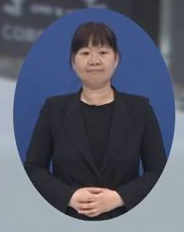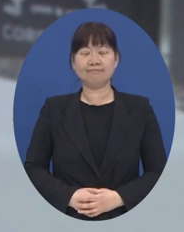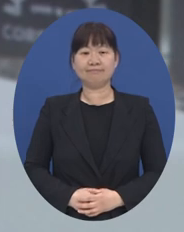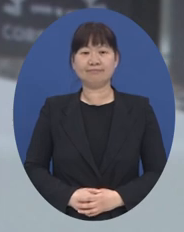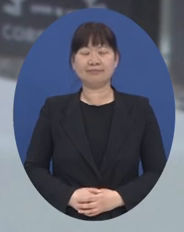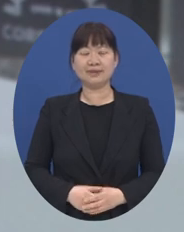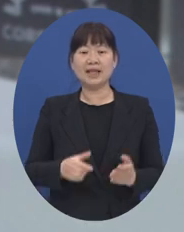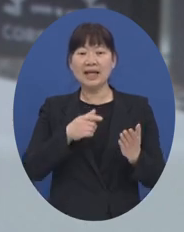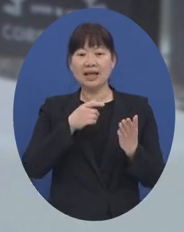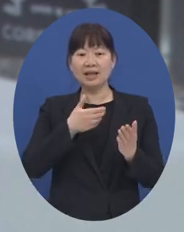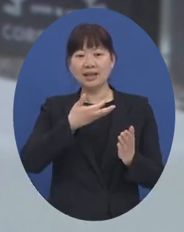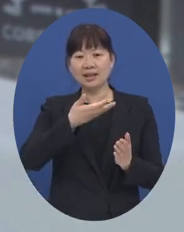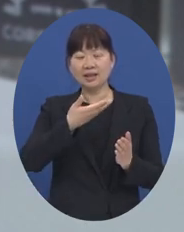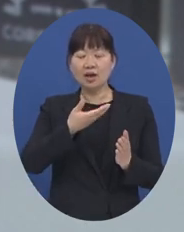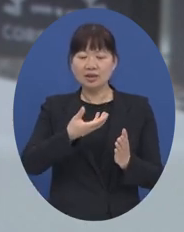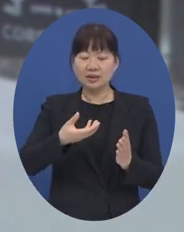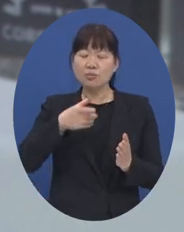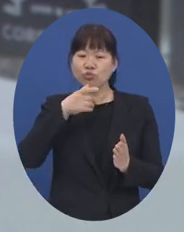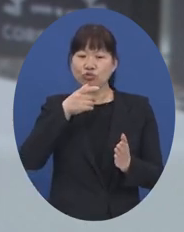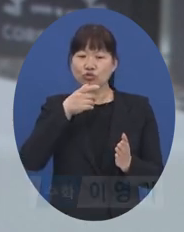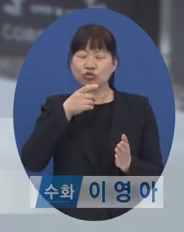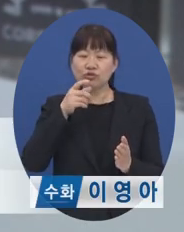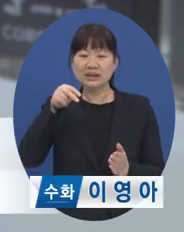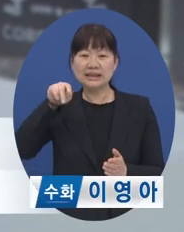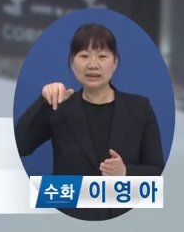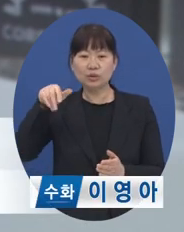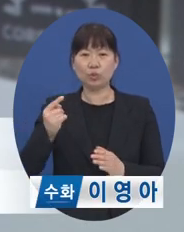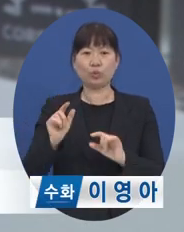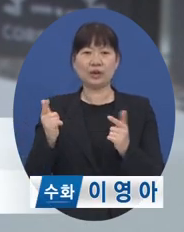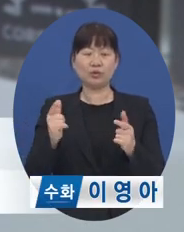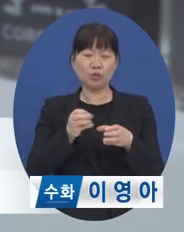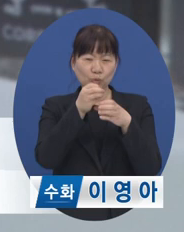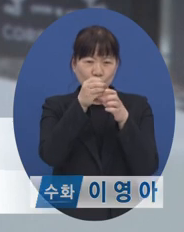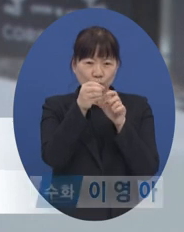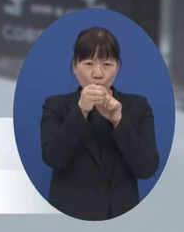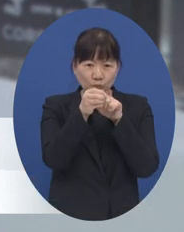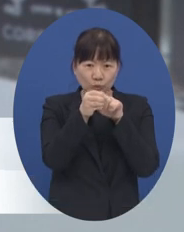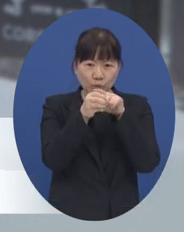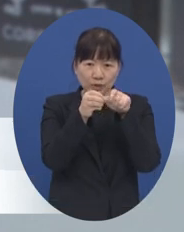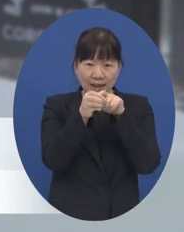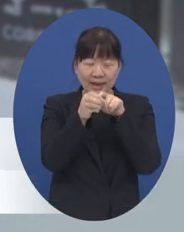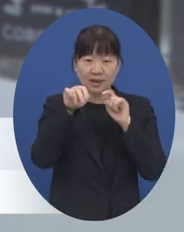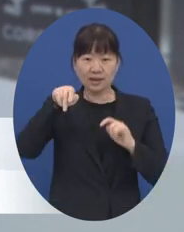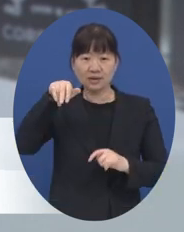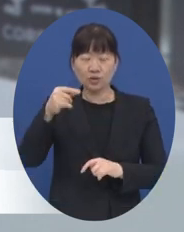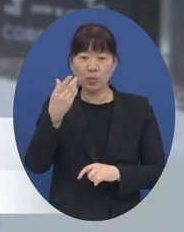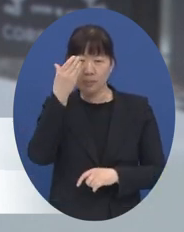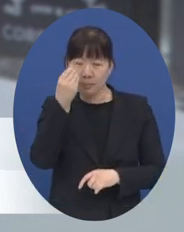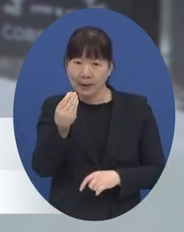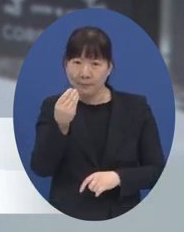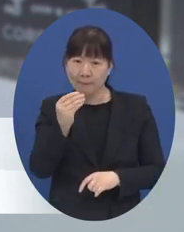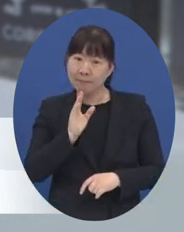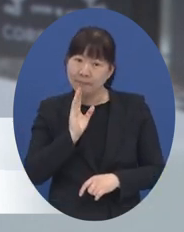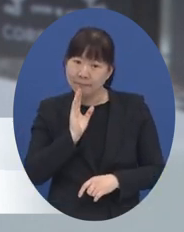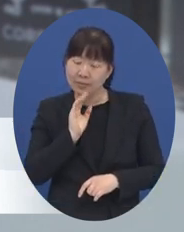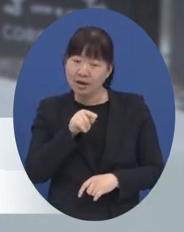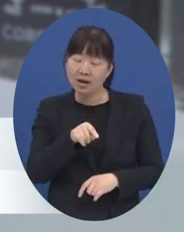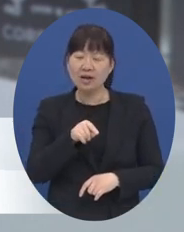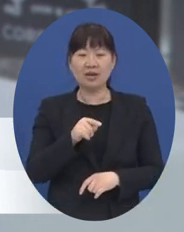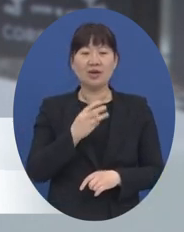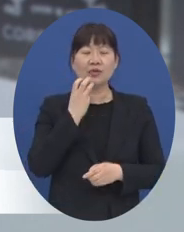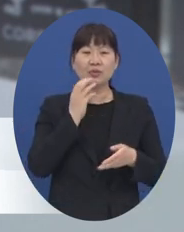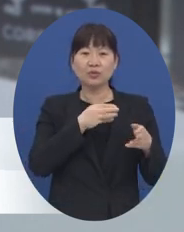흐르는 액체 형태의 식초가 않은 동그란 식초 보신적 있으신지요 경기도농업기술원 이 구술 모양 의 식초 를 개발했습니다